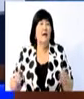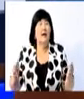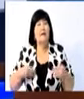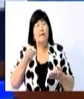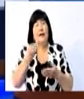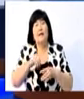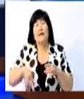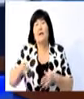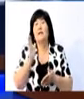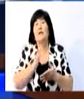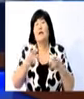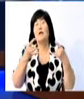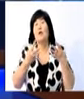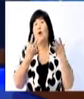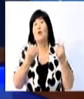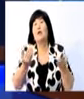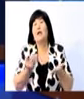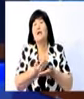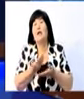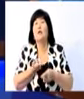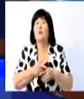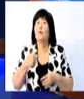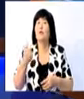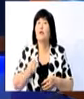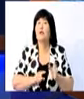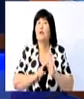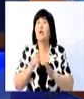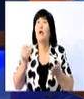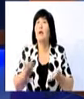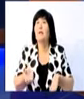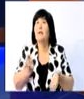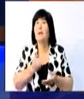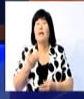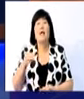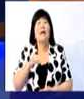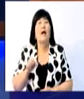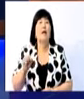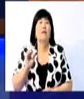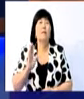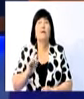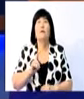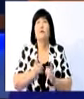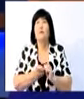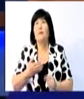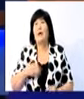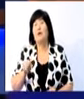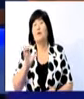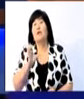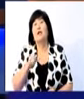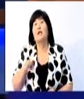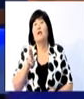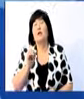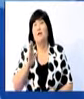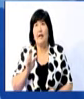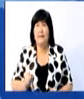Ассаламу алейкум, ардақты ағайын, тікелей эфирде күндізгі жаңалықтар осы сағатқа келіп түскен ақпараттармен таныстырады. Мен Талант Айымбетов, сурдо дұрмада Айткүл Садықова.